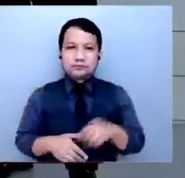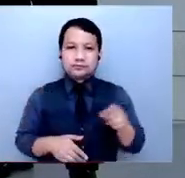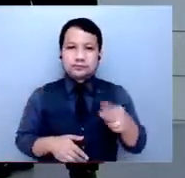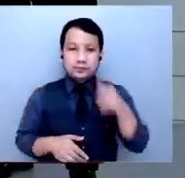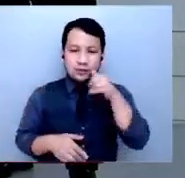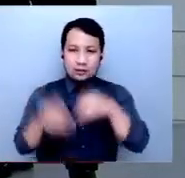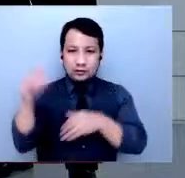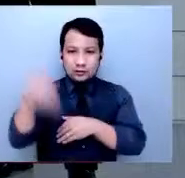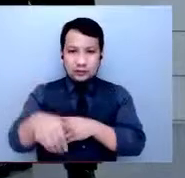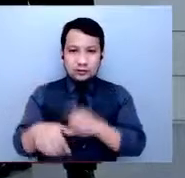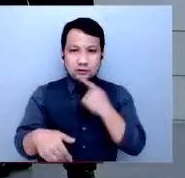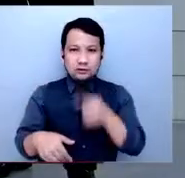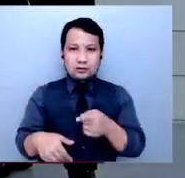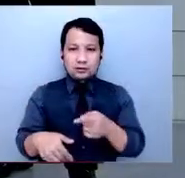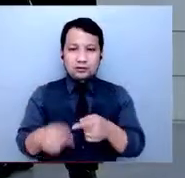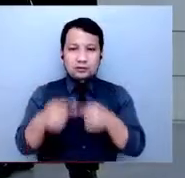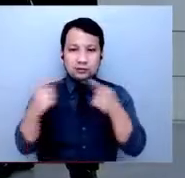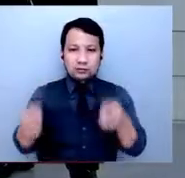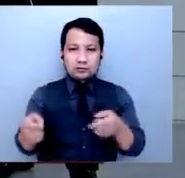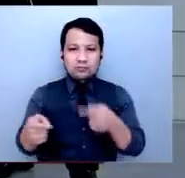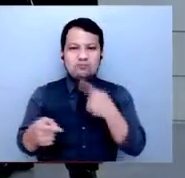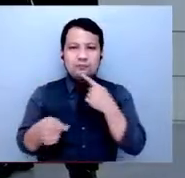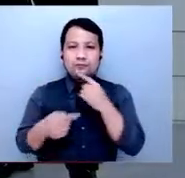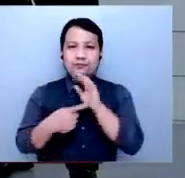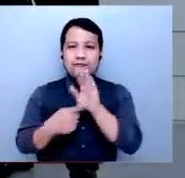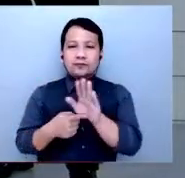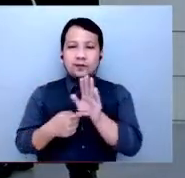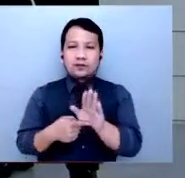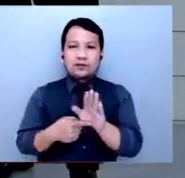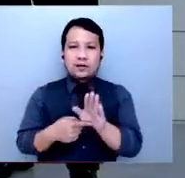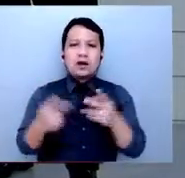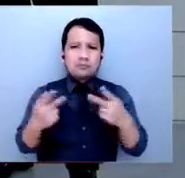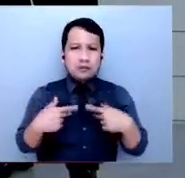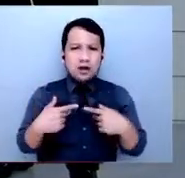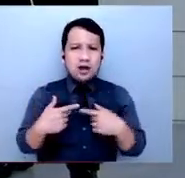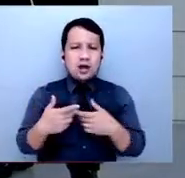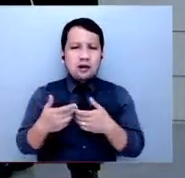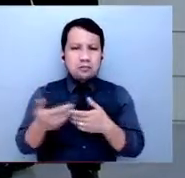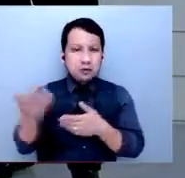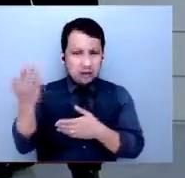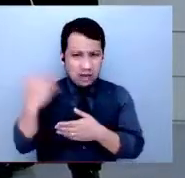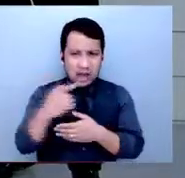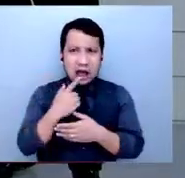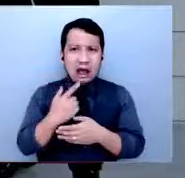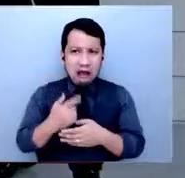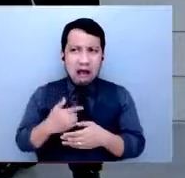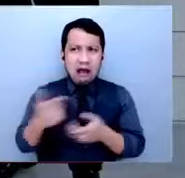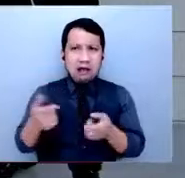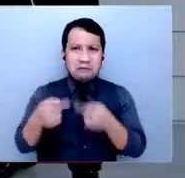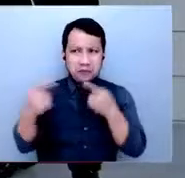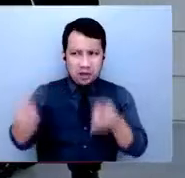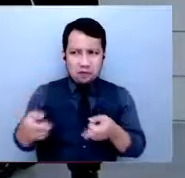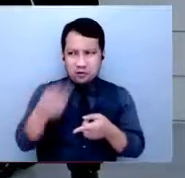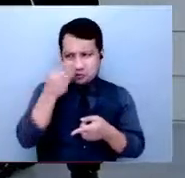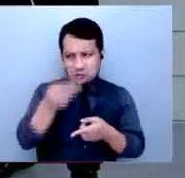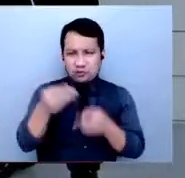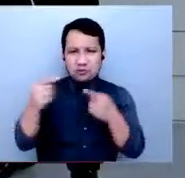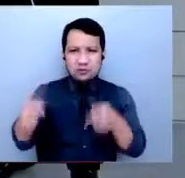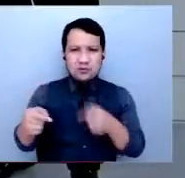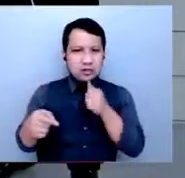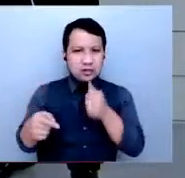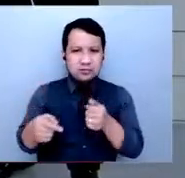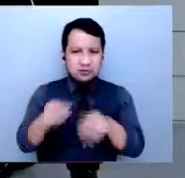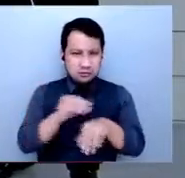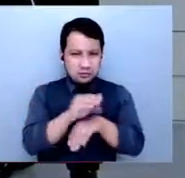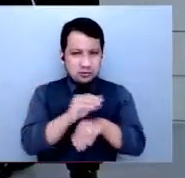naman, inamin ni resigned presidential spokesman Harry Roque na may tampo ang Pangulo sa kanyang paboritong anak dahil hindi siya kinonsulta sa